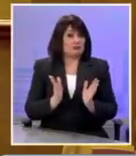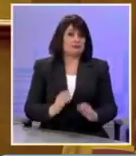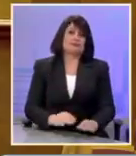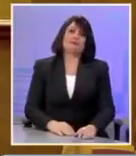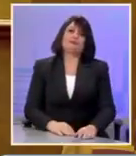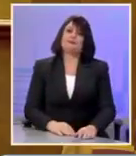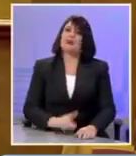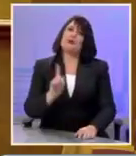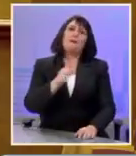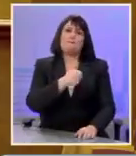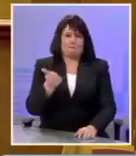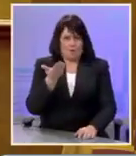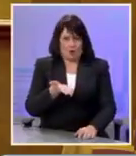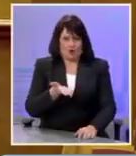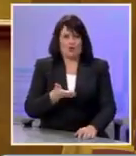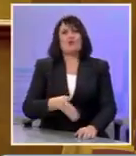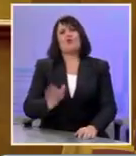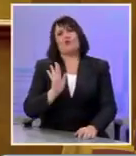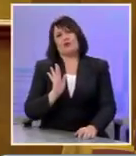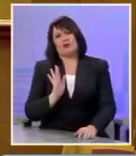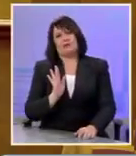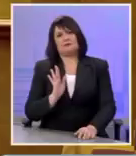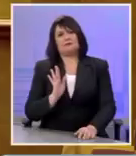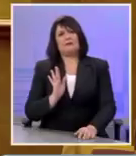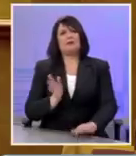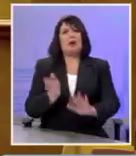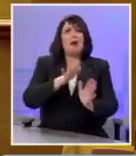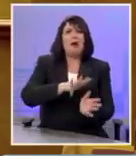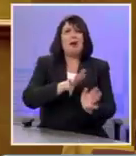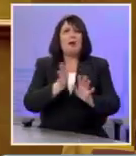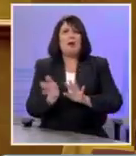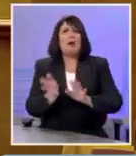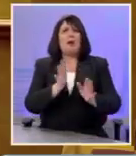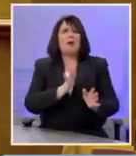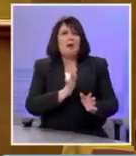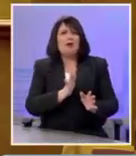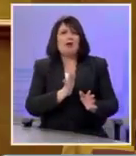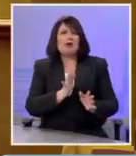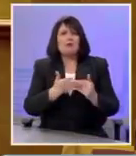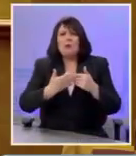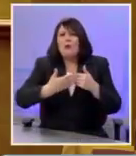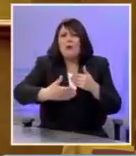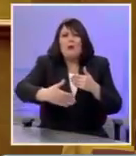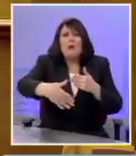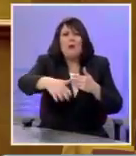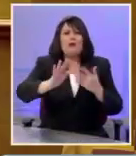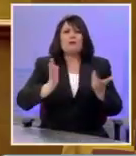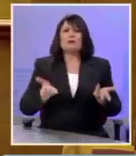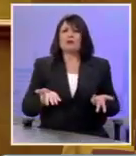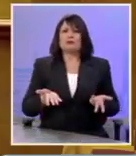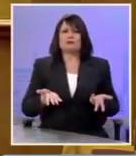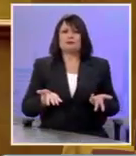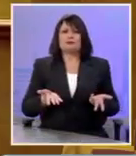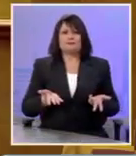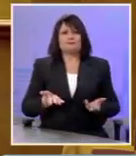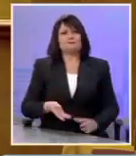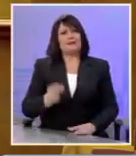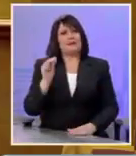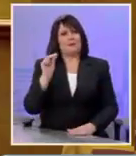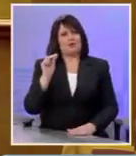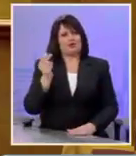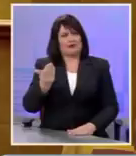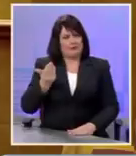Δεν είναι όμως μόνο αυτό. Η ασυνέπειά τους δεν έχει ούτε αρχή ούτε τέλος.